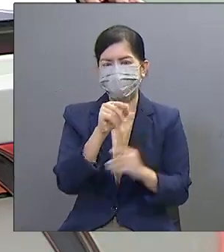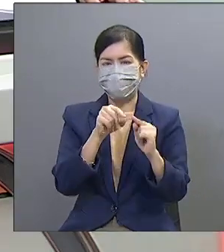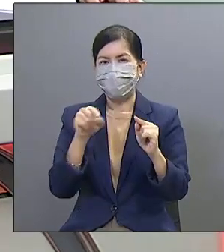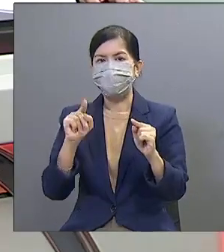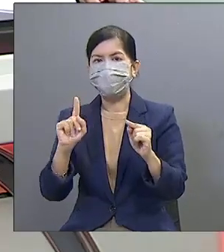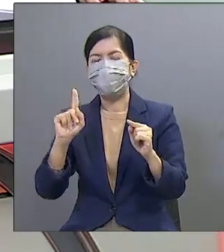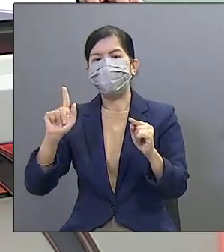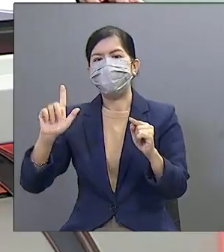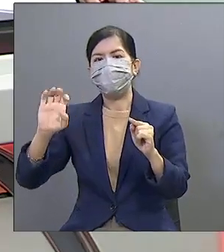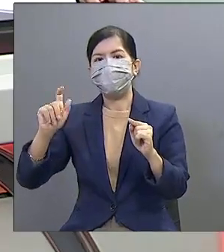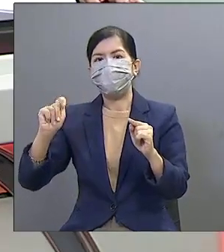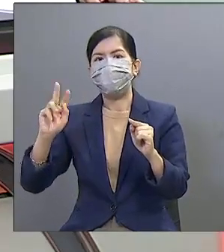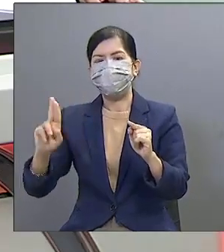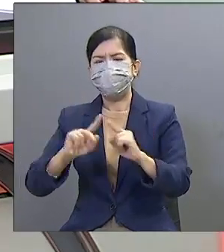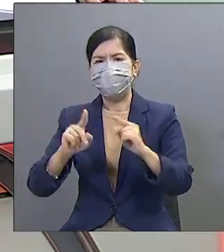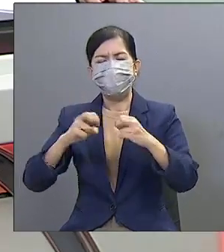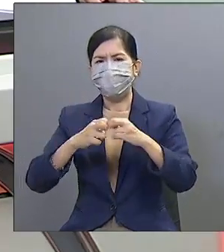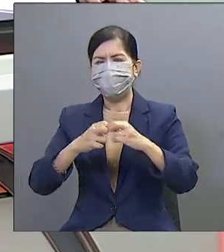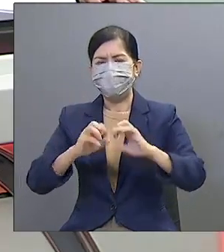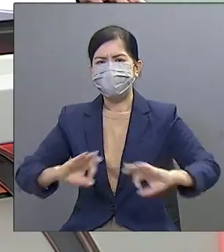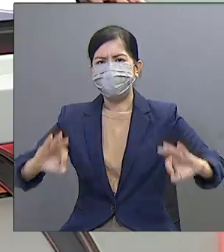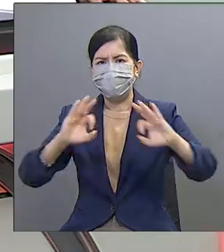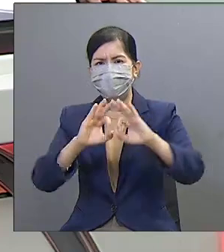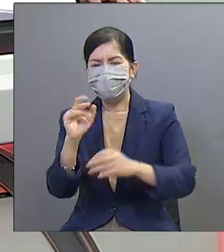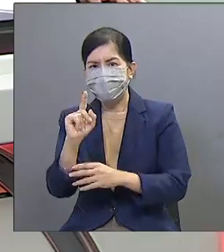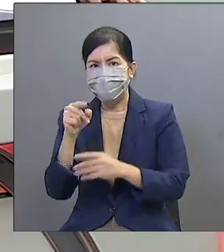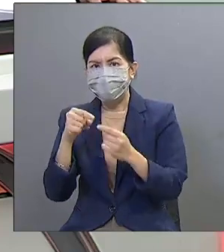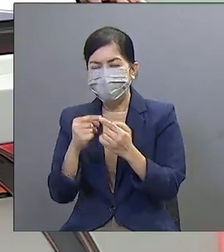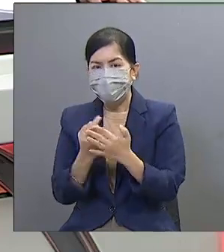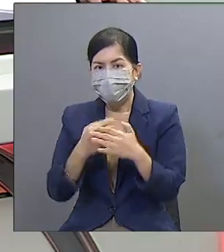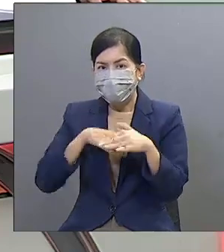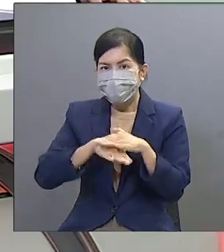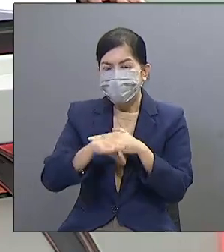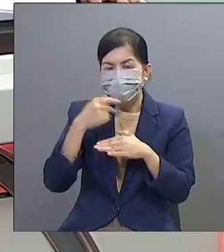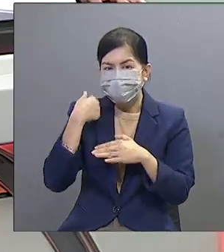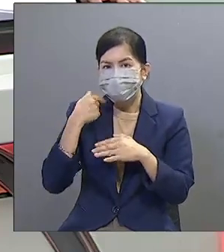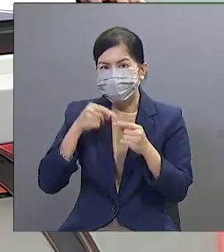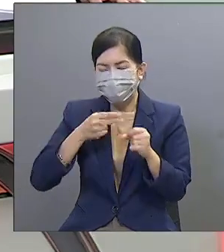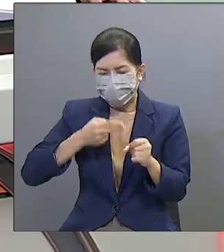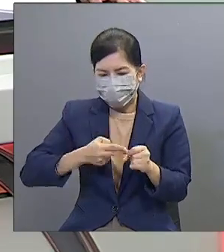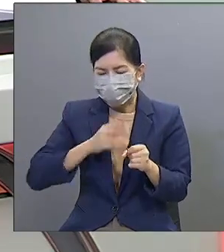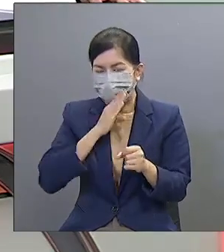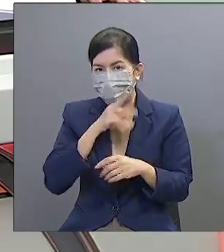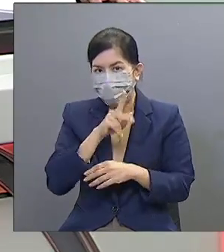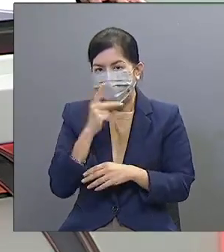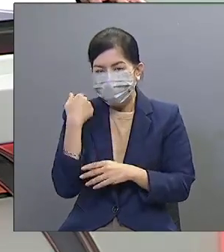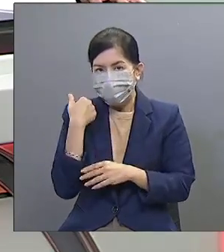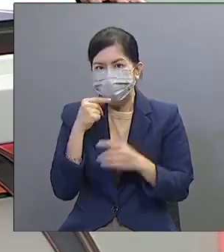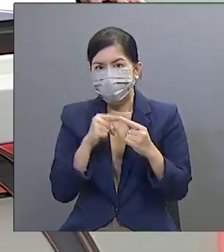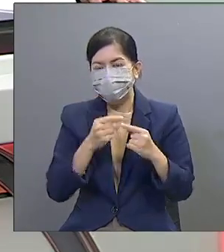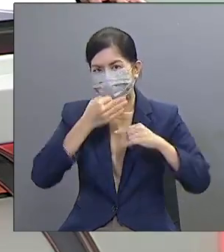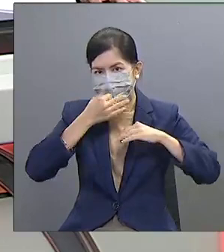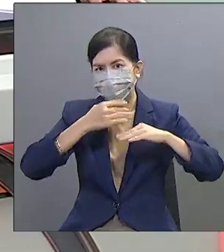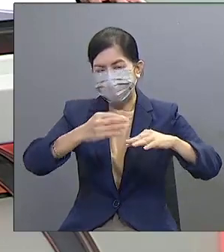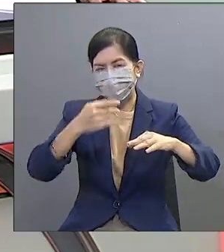มันสูงแบบนี้ปัญหาอย่างหนึ่งที่เกิดขึ้นนั่นก็คือการลักลอบเติมน้ำมันเขียวกันกลางทะเลนะคะเป็นการกระทำที่ละเมิดกฎหม